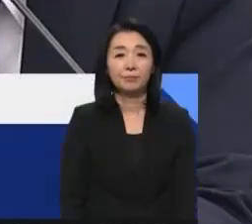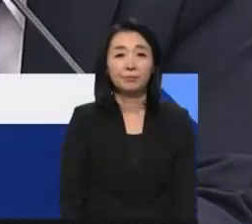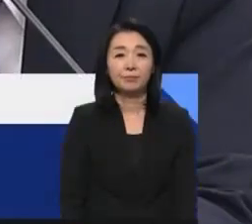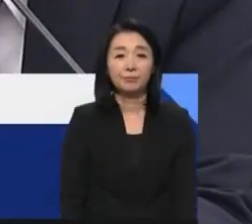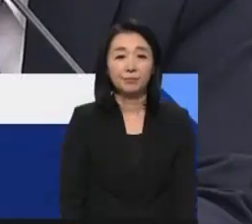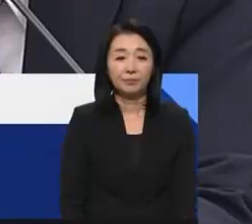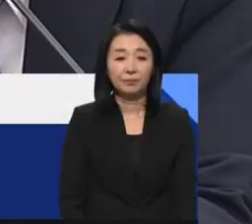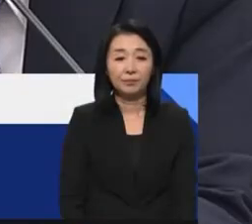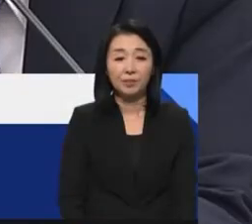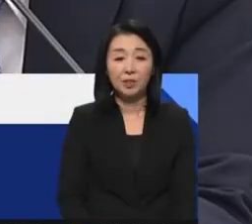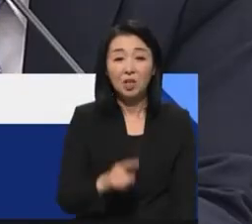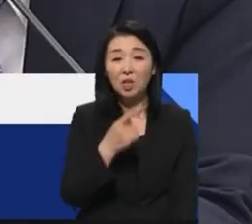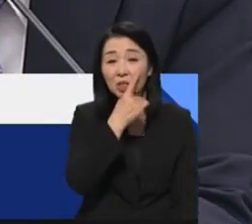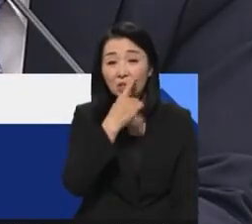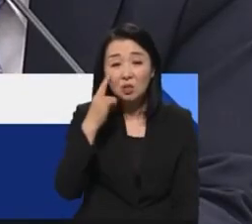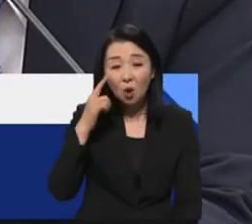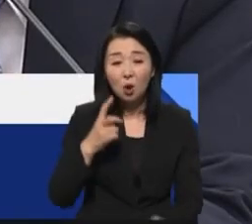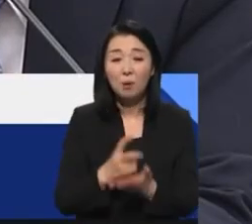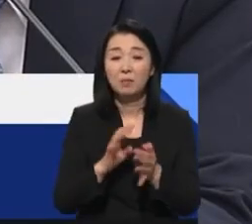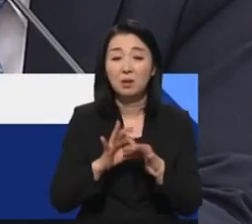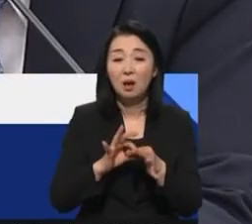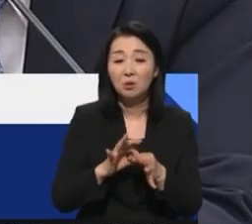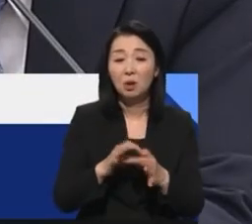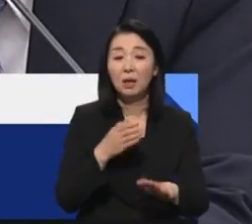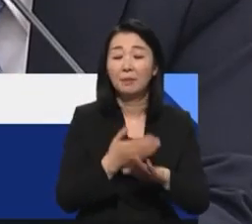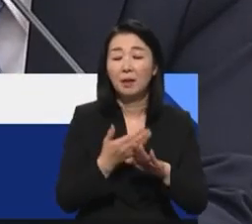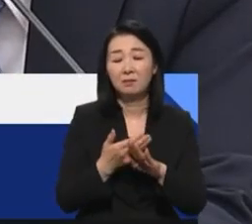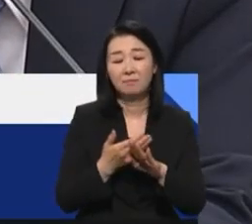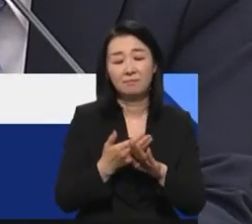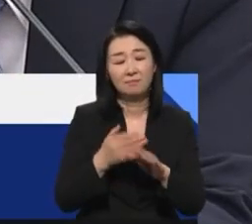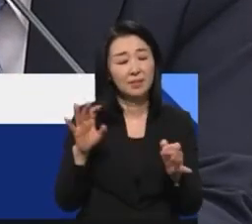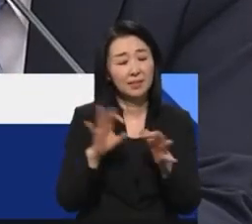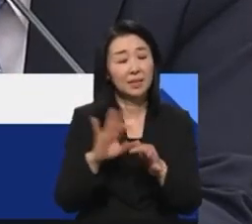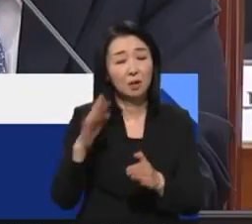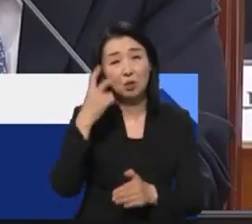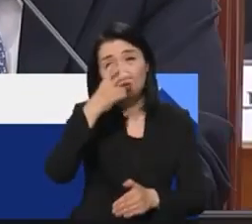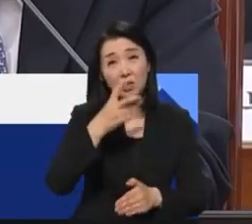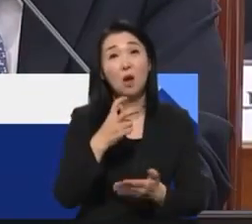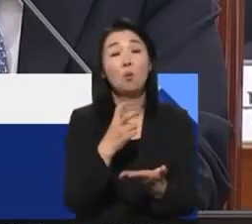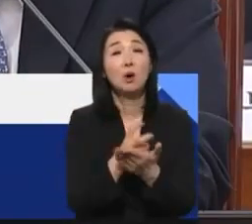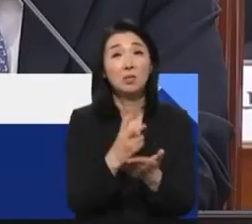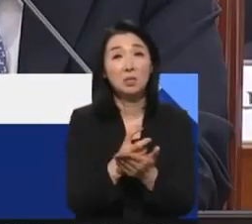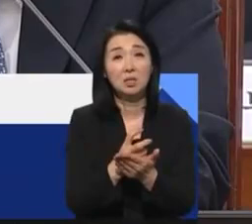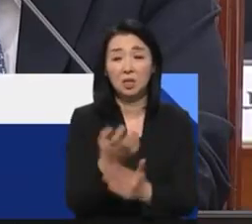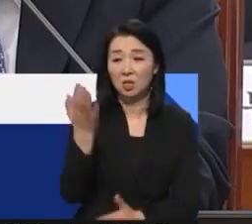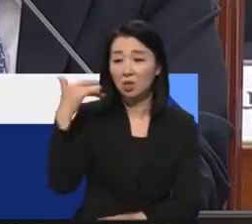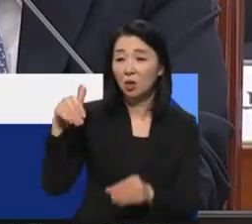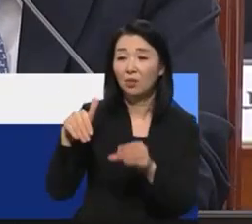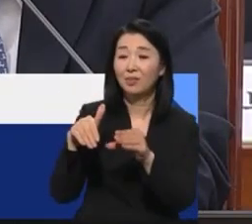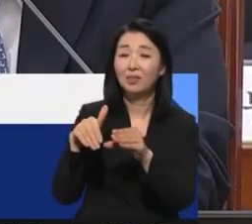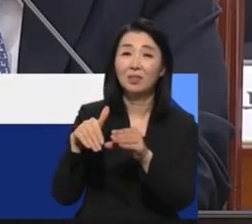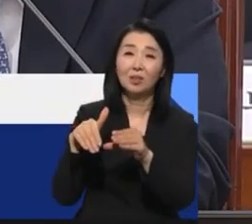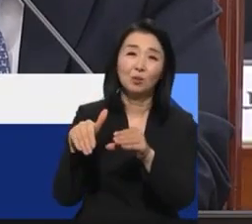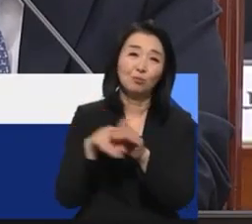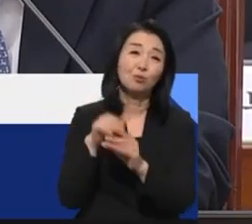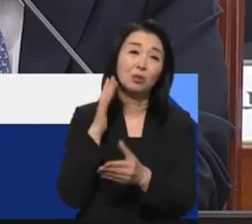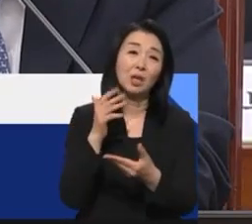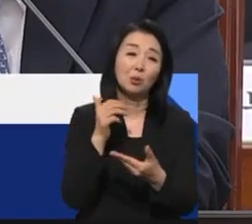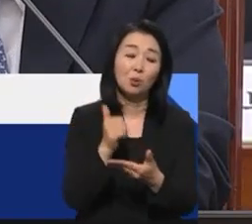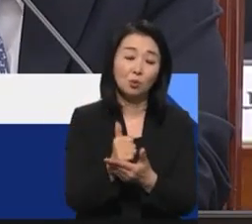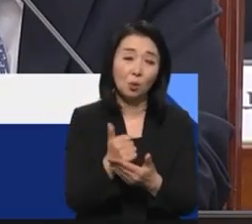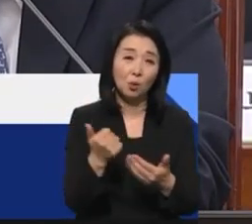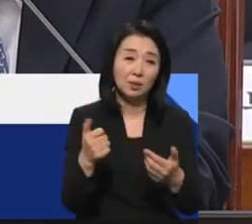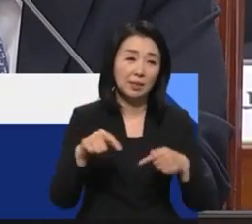증거와 법리에 따라서 유체의 다른 고리 없이 수사를 해야 된다는 점에 대해서는 그 원칙입니다만 전직 대통령은 또 재임기간